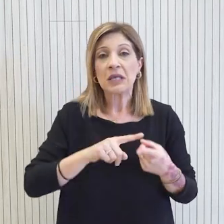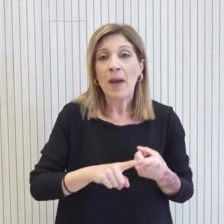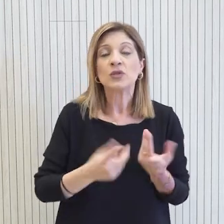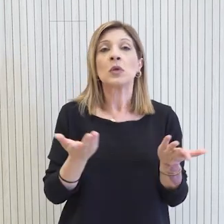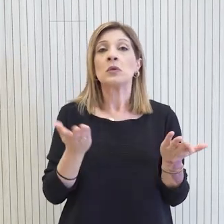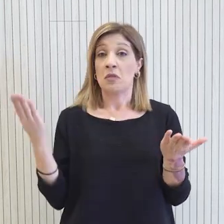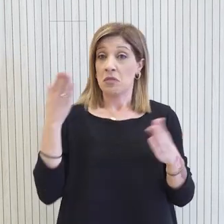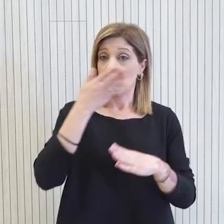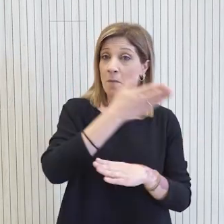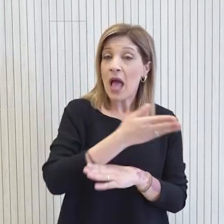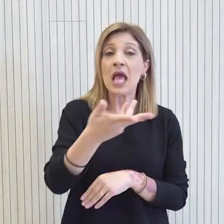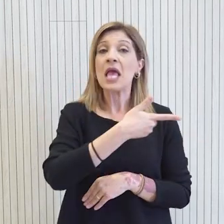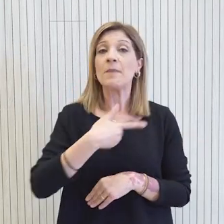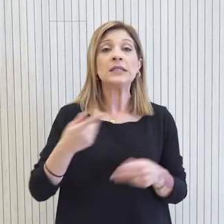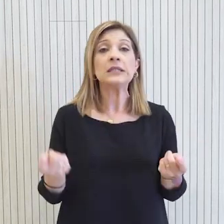Υπότιτλοι AUTHORWAVE